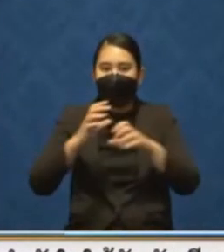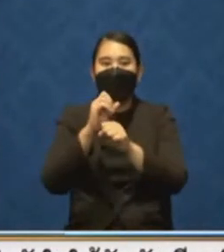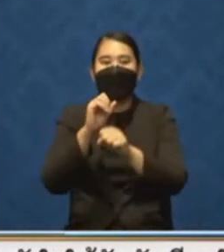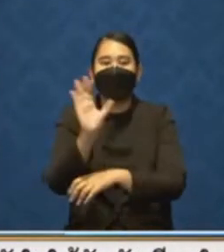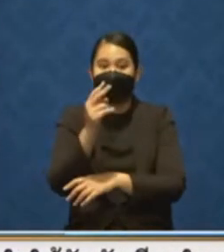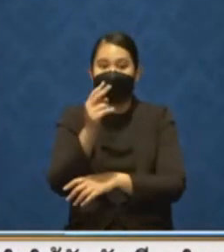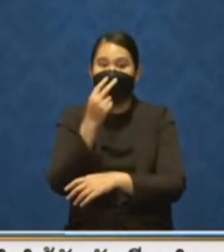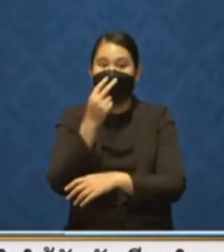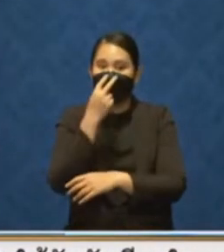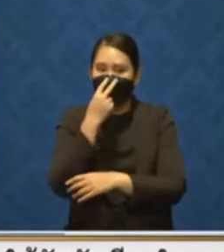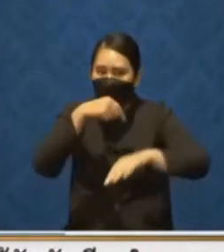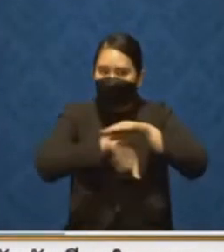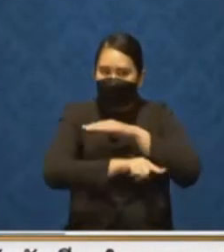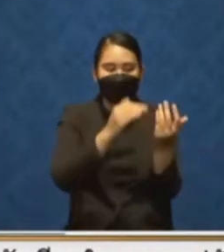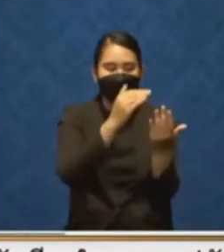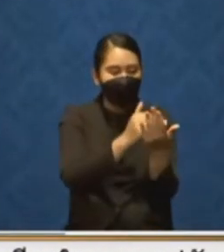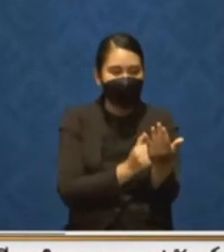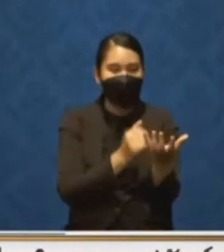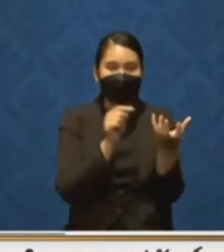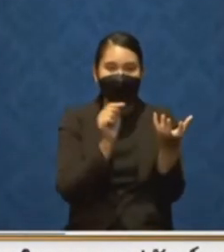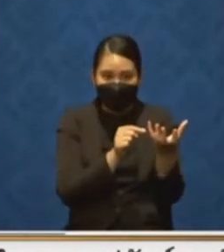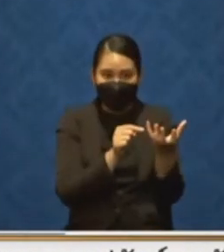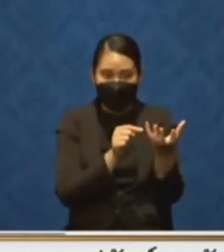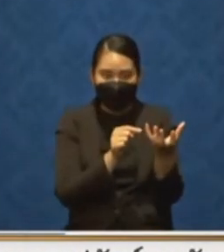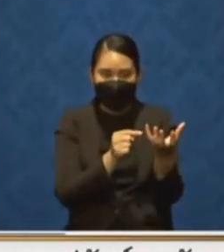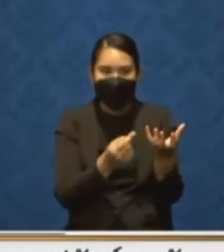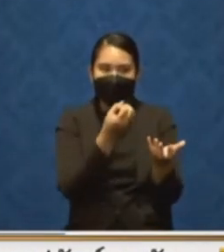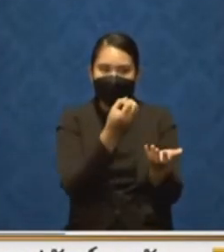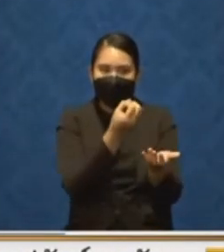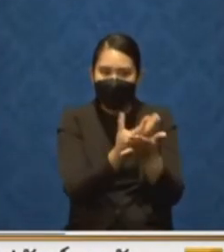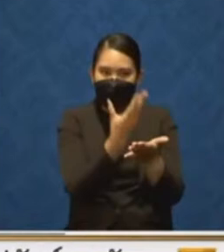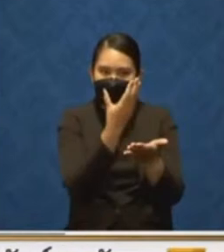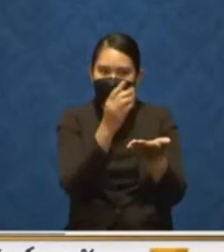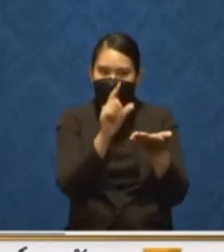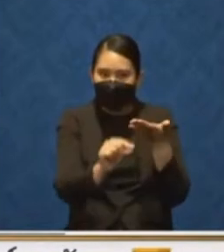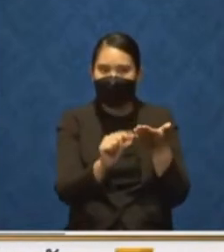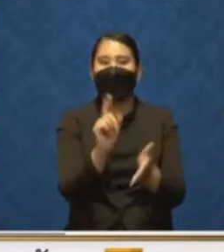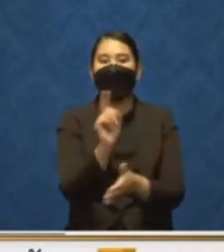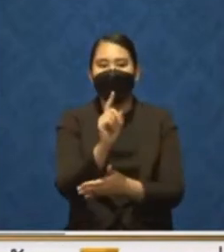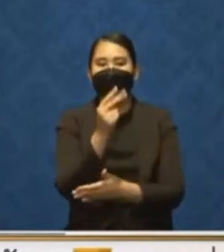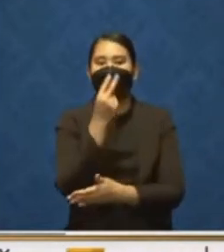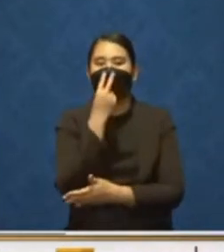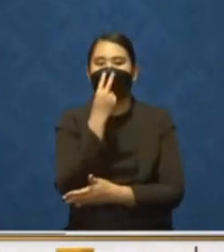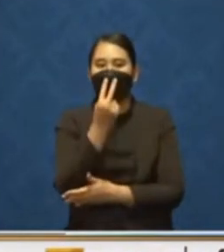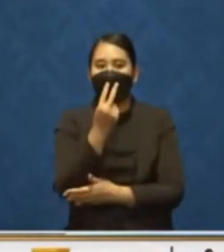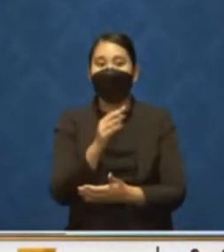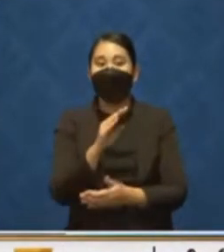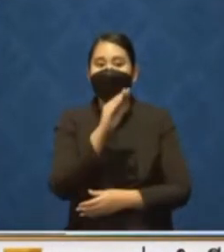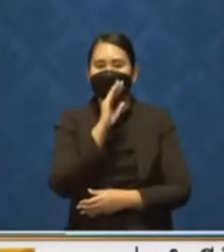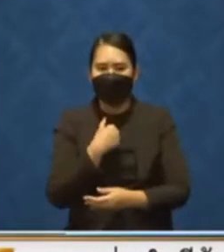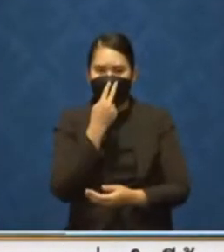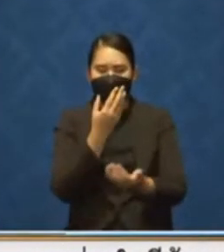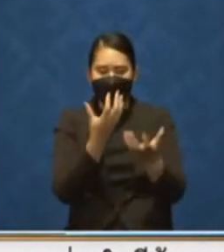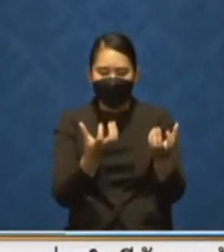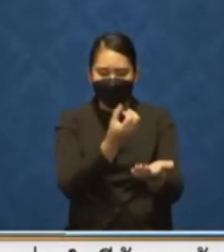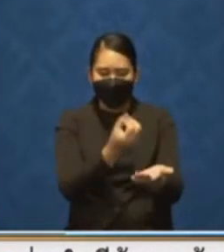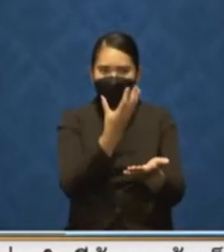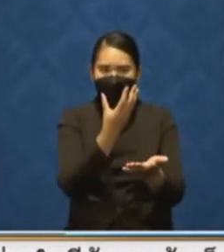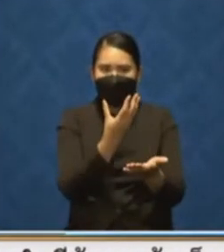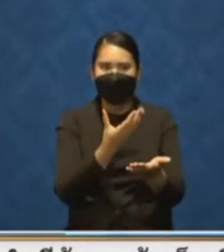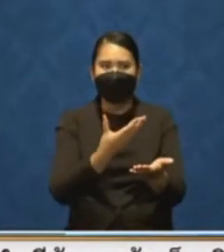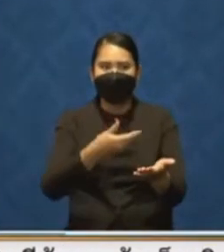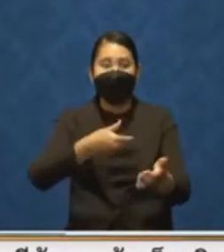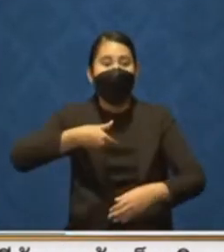ดูว่าสินค้าตัวนี้ต้นทุนสูงต่ำมากน้อยแค่ไหนถ้าสูงสูงแค่ไหนที่จะมาขอขึ้น